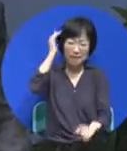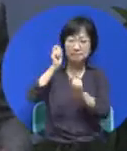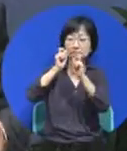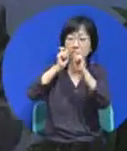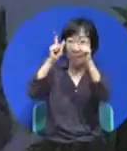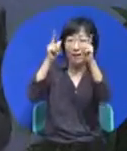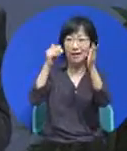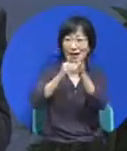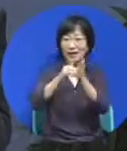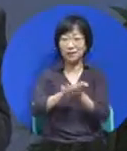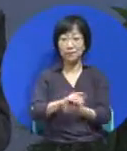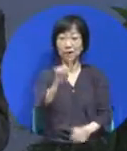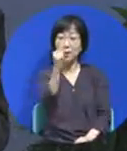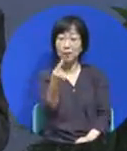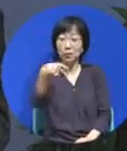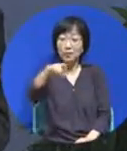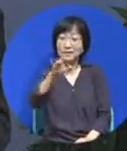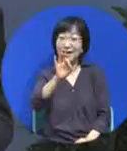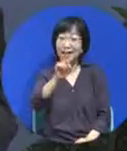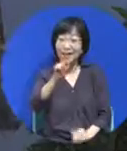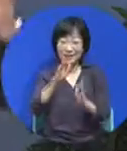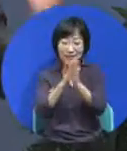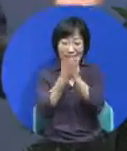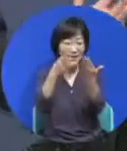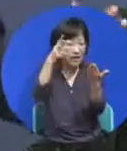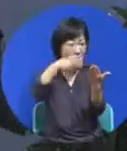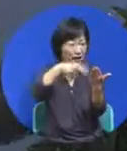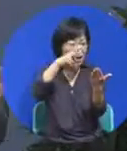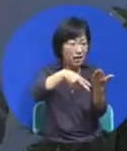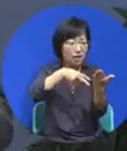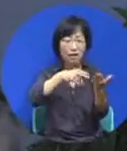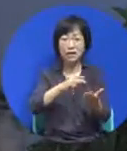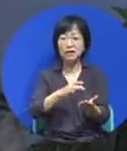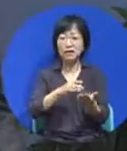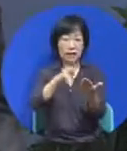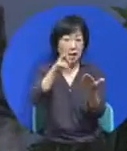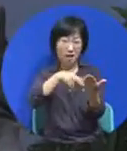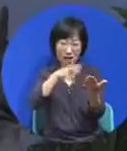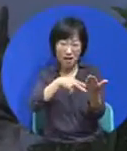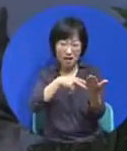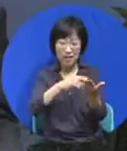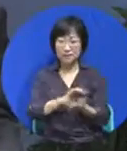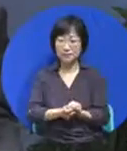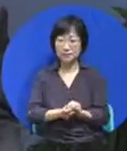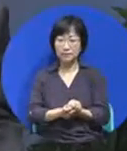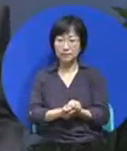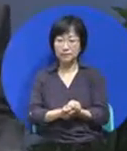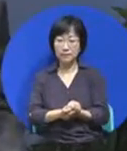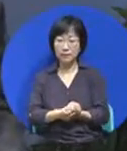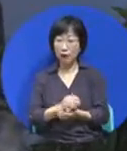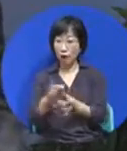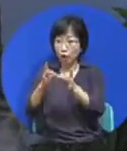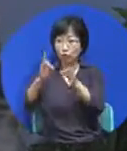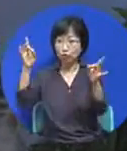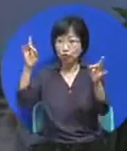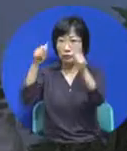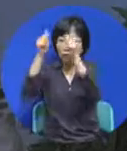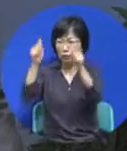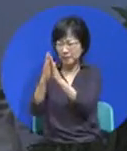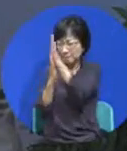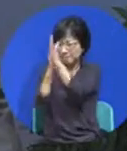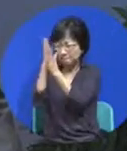이 호세아서 읽어 보면요. 무슨 얘기냐? 우상 숭배에 빠진 것은 그 음행에 빠진 것보다 더 무서운